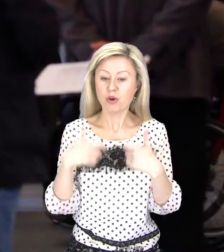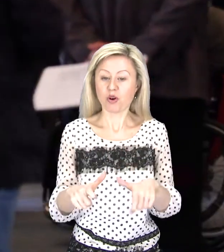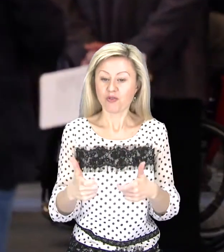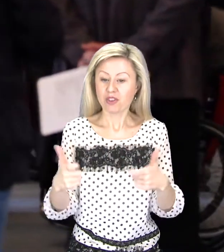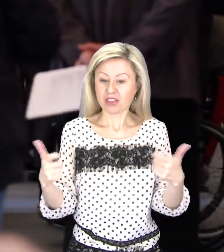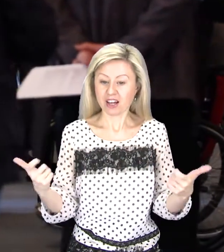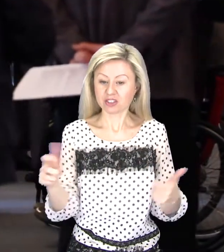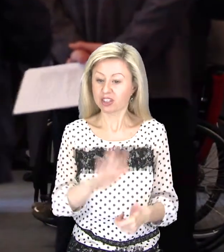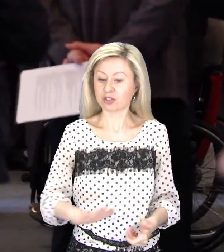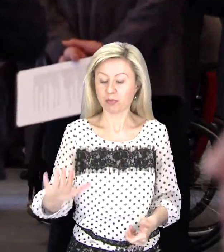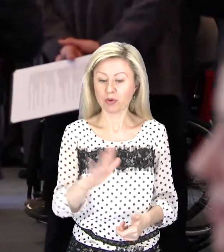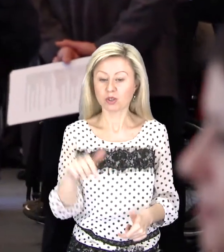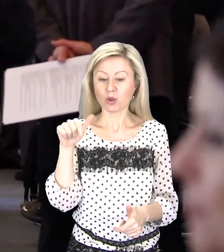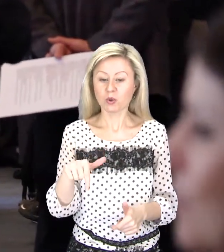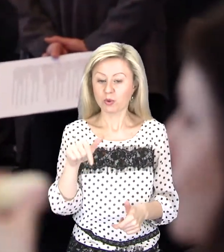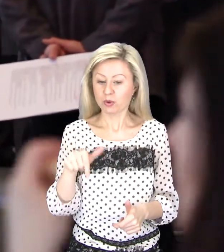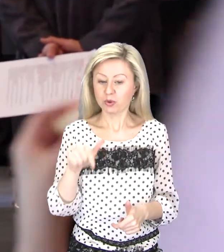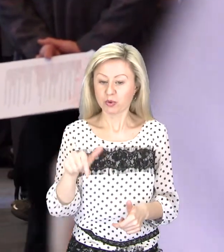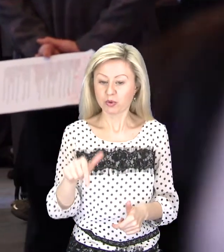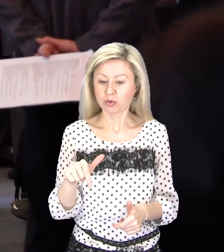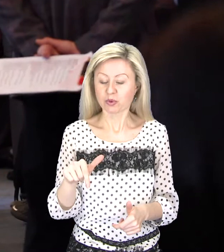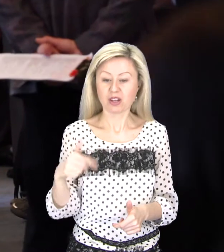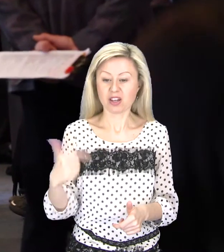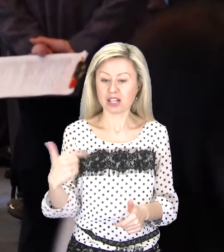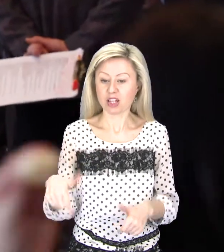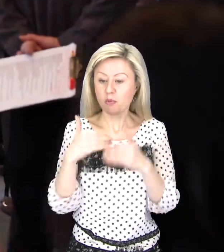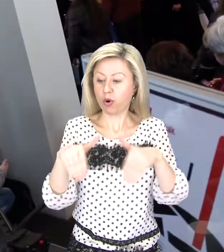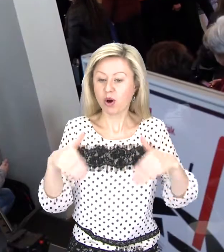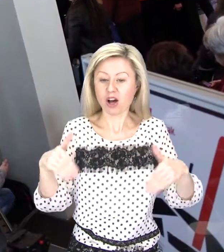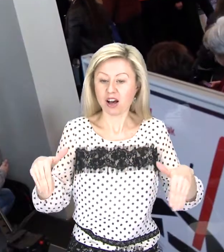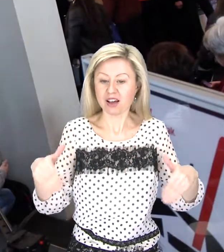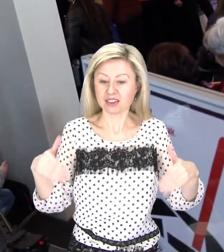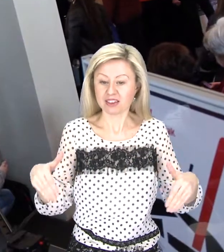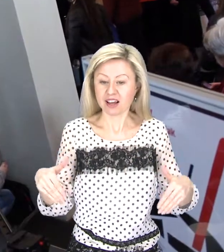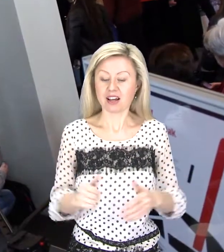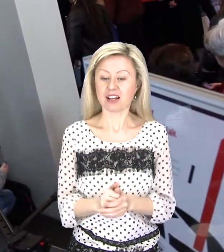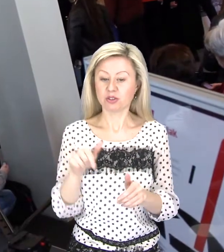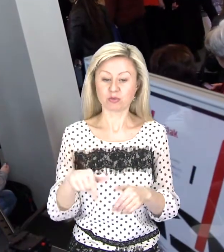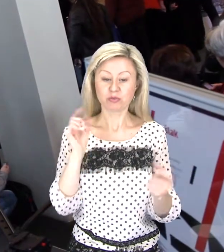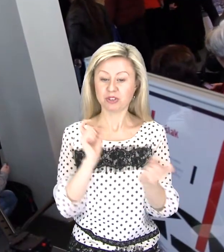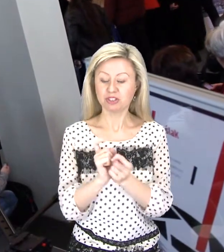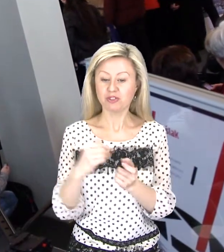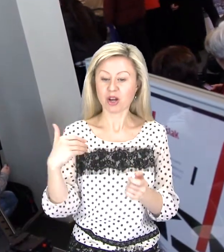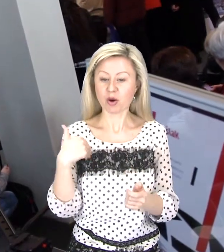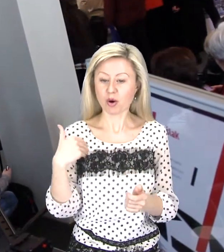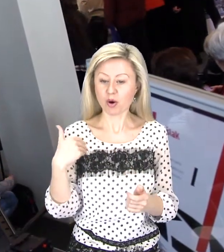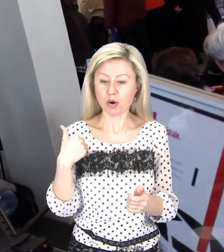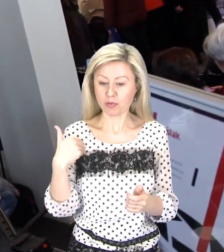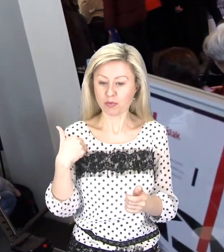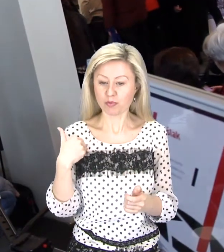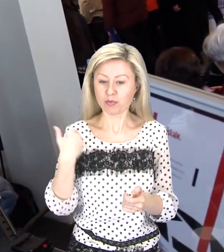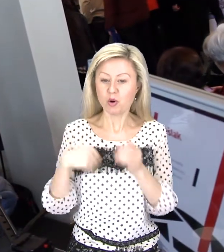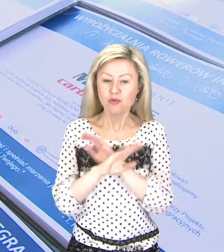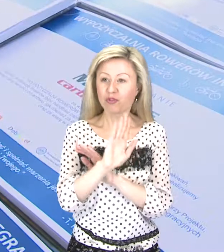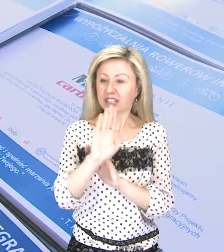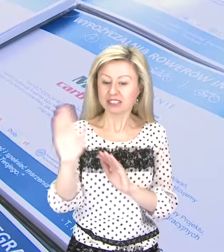wydarzenia społecznego. Jednak tu nikt nikogo nie grał ani nie udawał, wręcz przeciwnie. W końcu była to wystawa